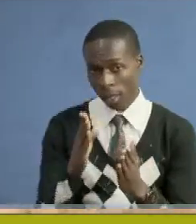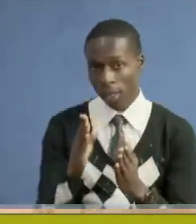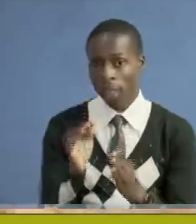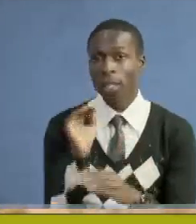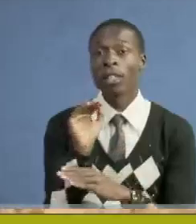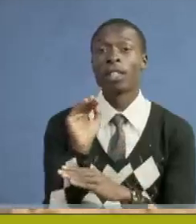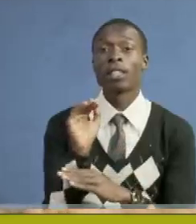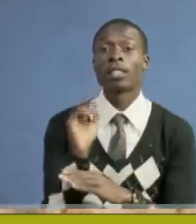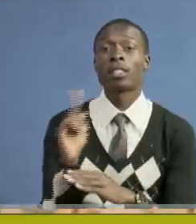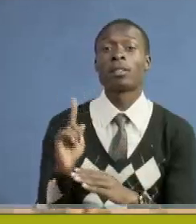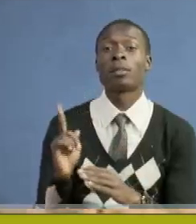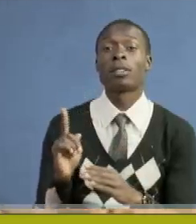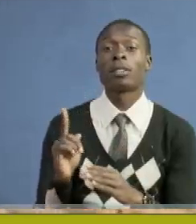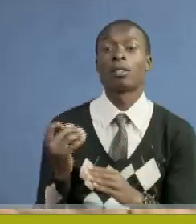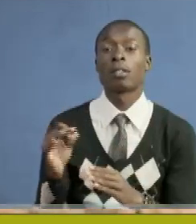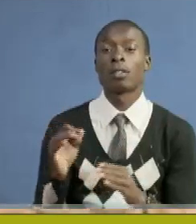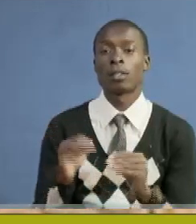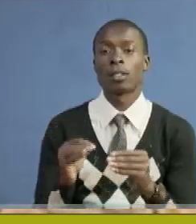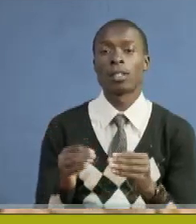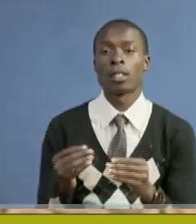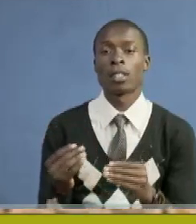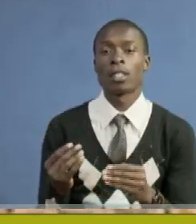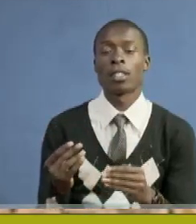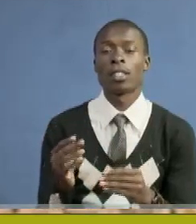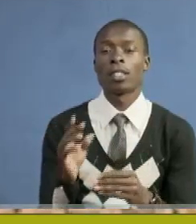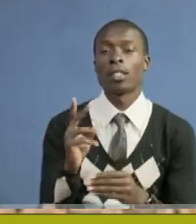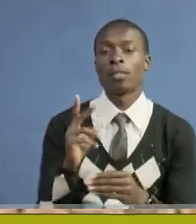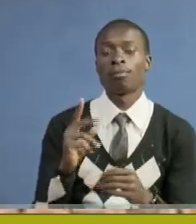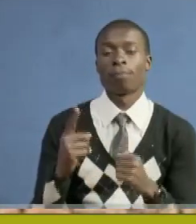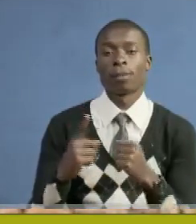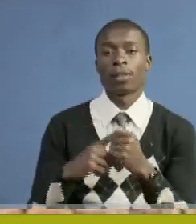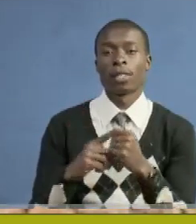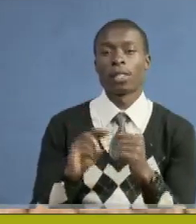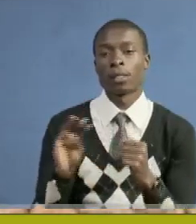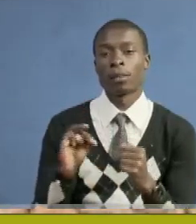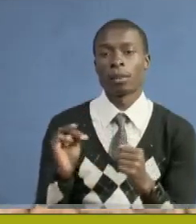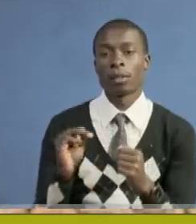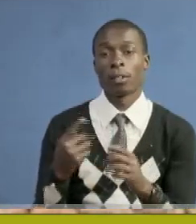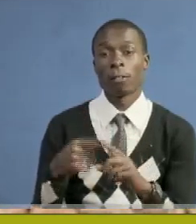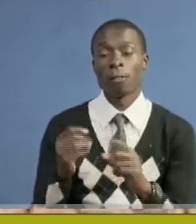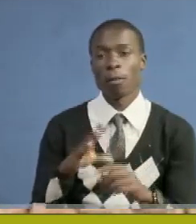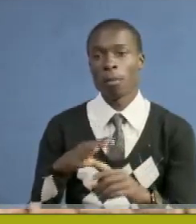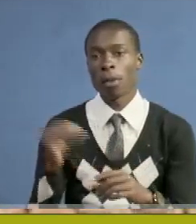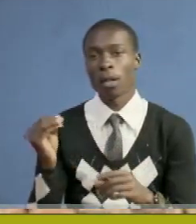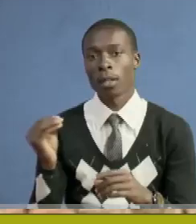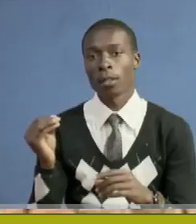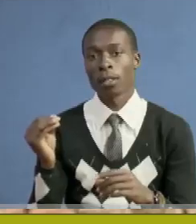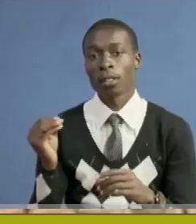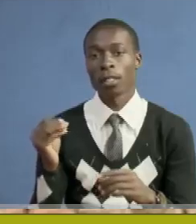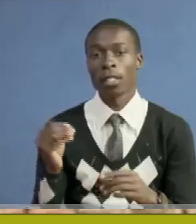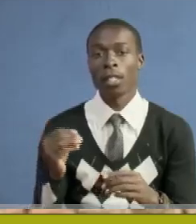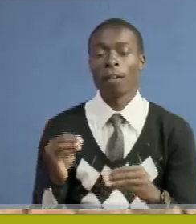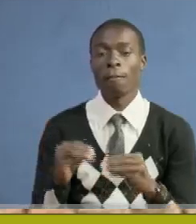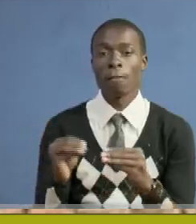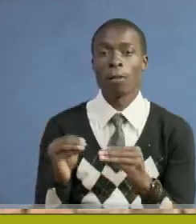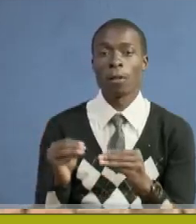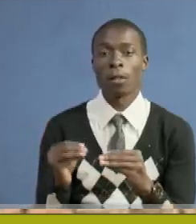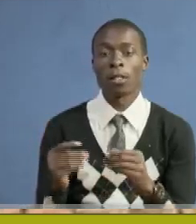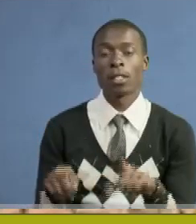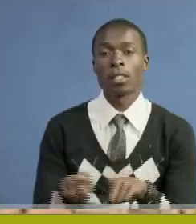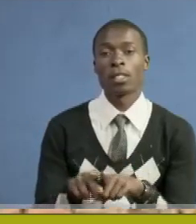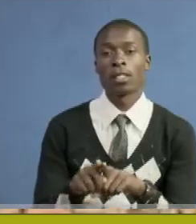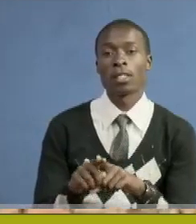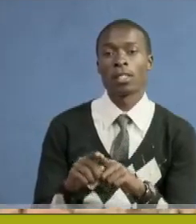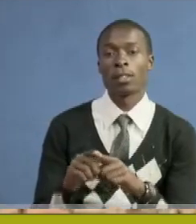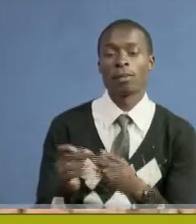ya kilimo kuagiza tani milioni 6 za mahindi kutoka mataifa ya nje. Hatua iliyofuatwa na wizara ya kilimo sawa na ile